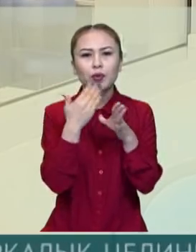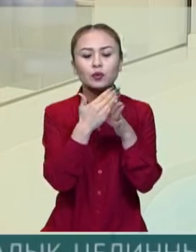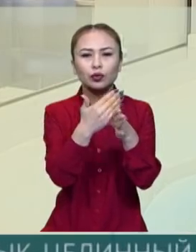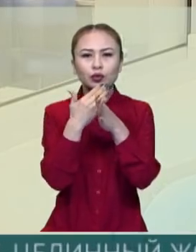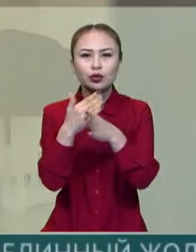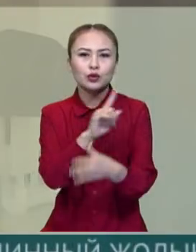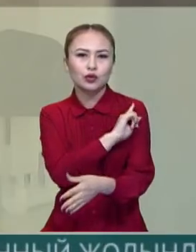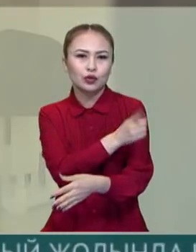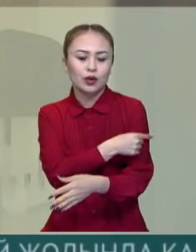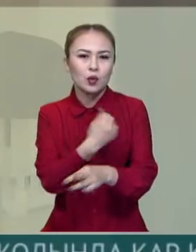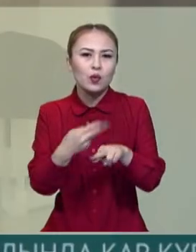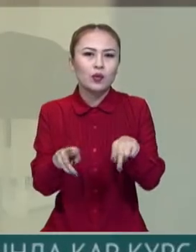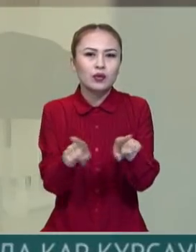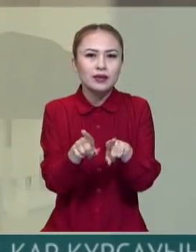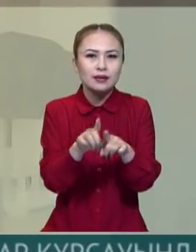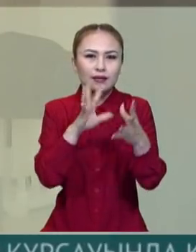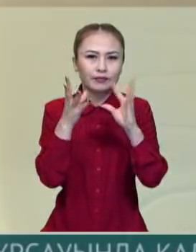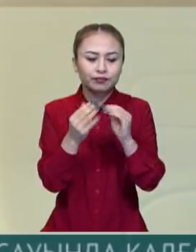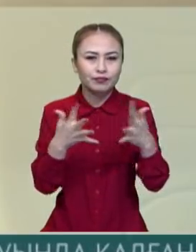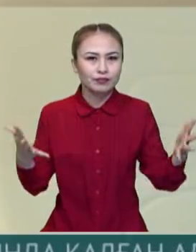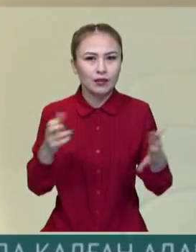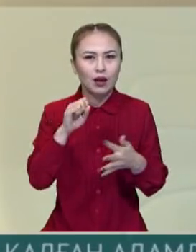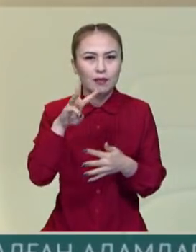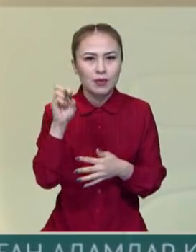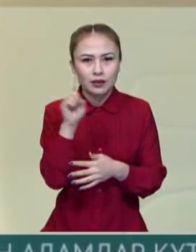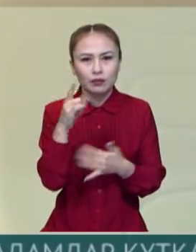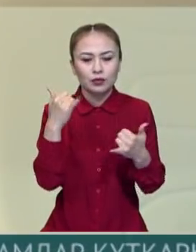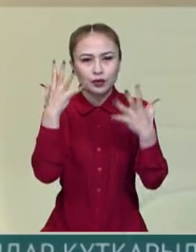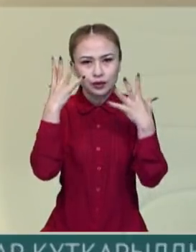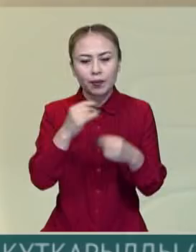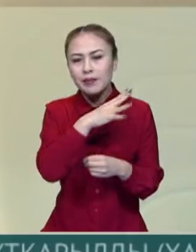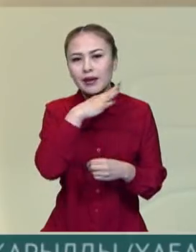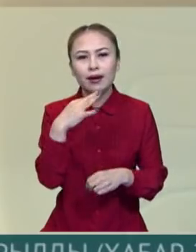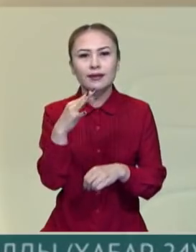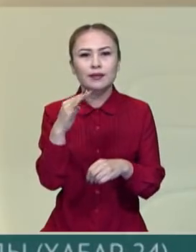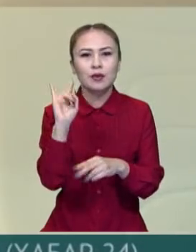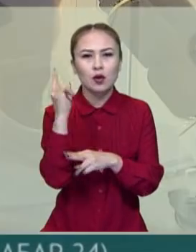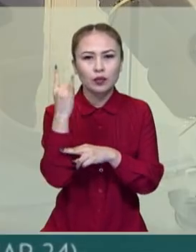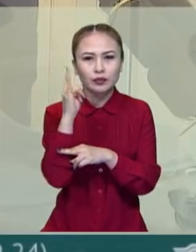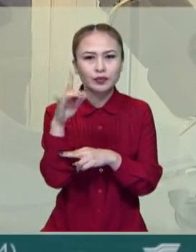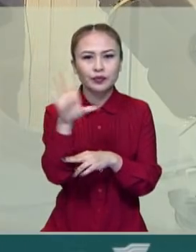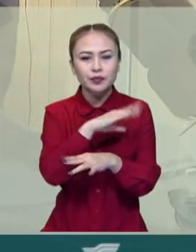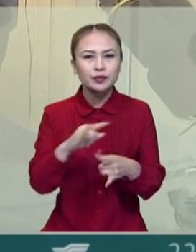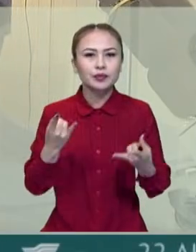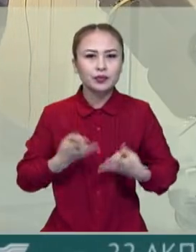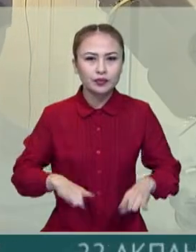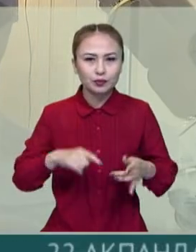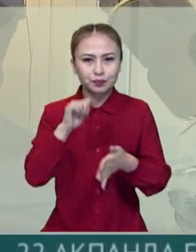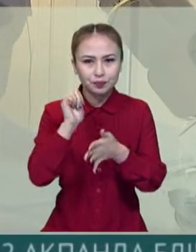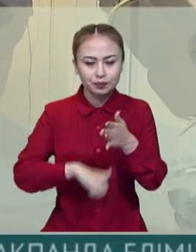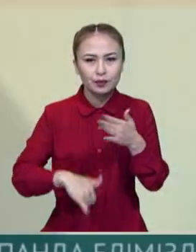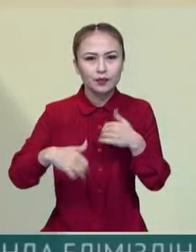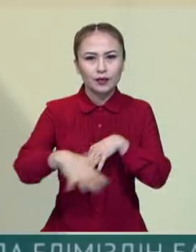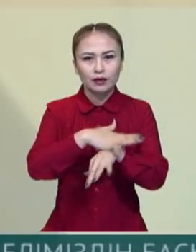жанұяларға көмек көрсетіп, күш жүгерін осы салаға салып жүрген Алмаз бұл күнде мыңдаған сәбилердің дүниеге келуіне себепші